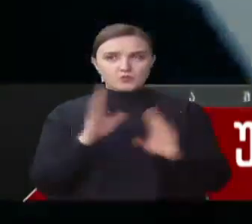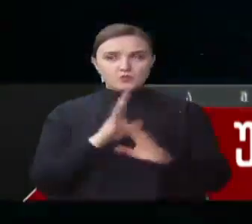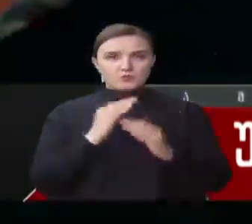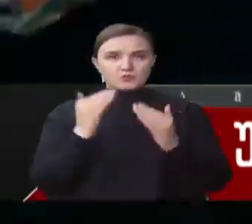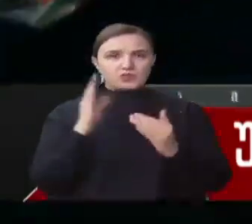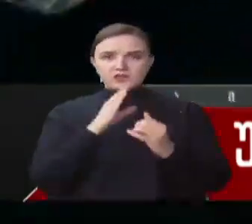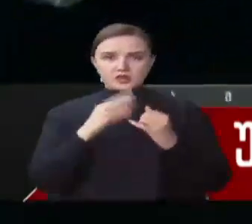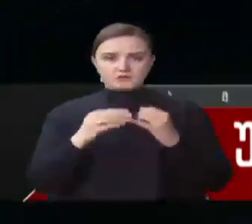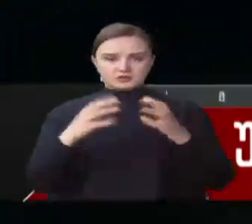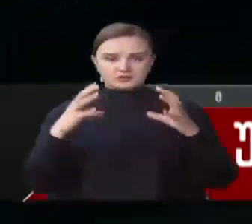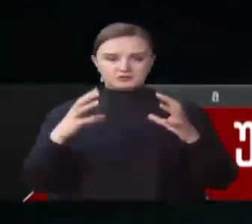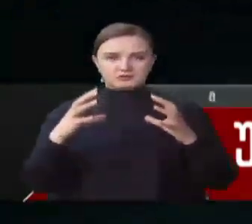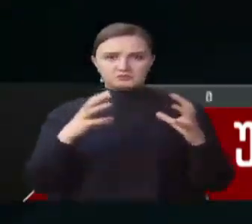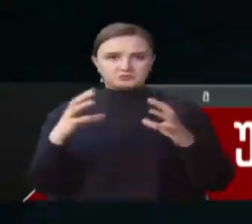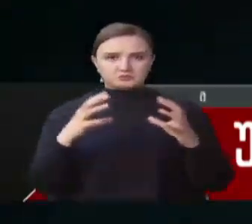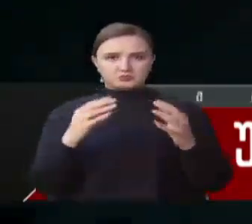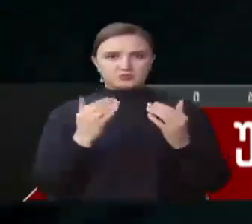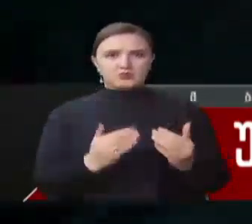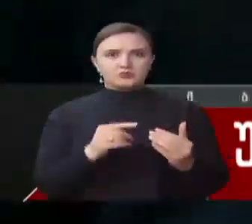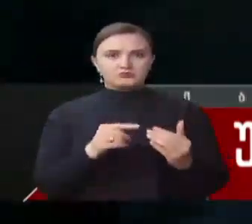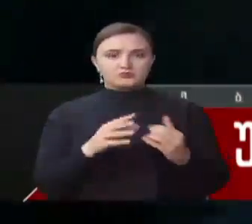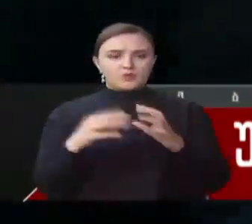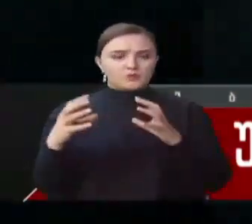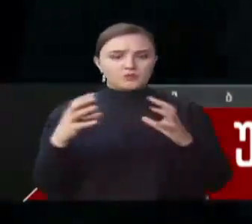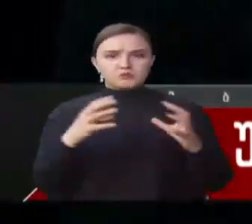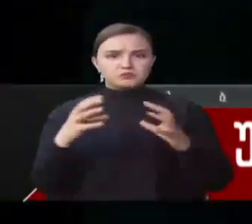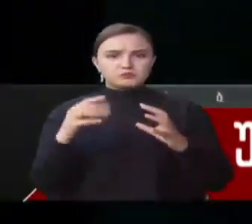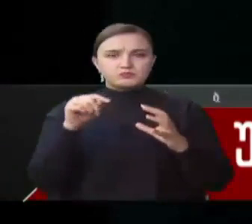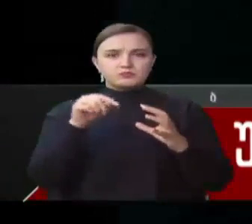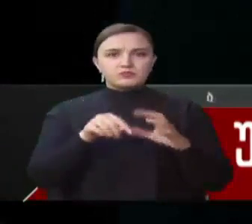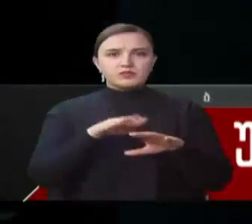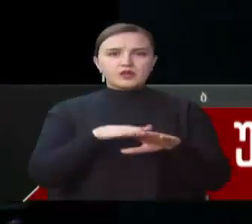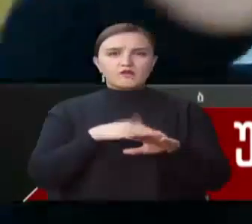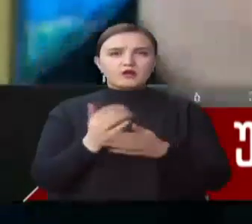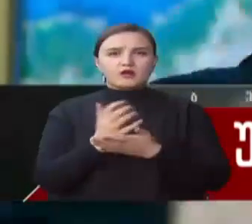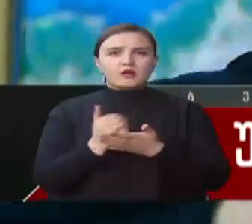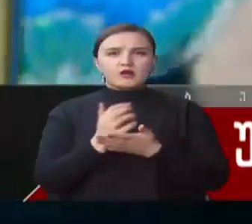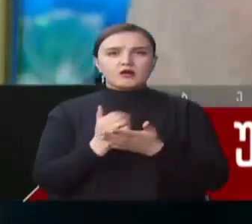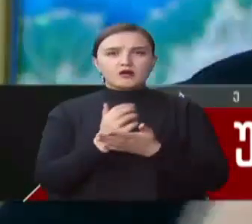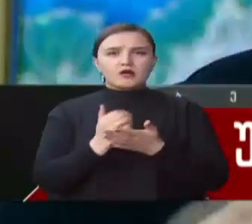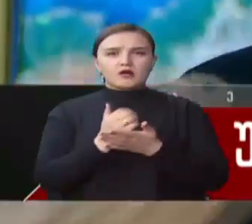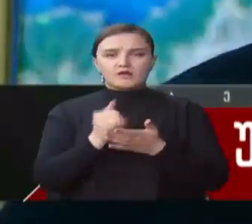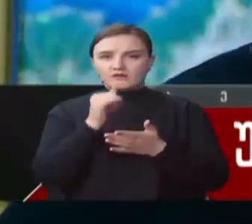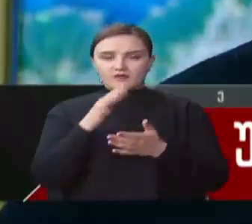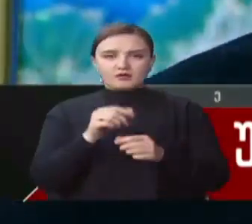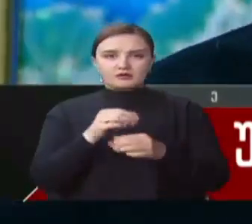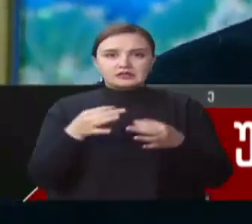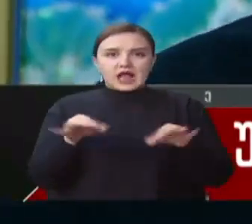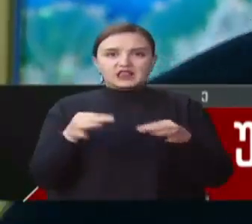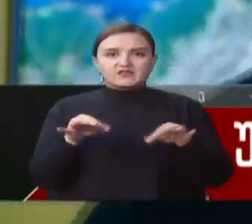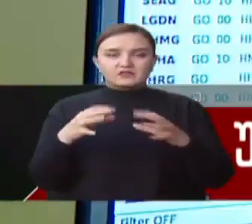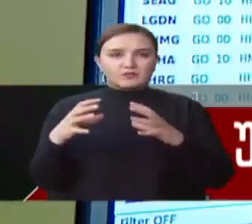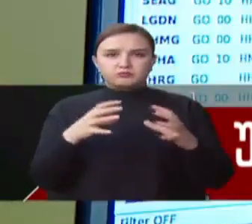دهدا میتیس زدا پیری سرخه با روملی استروسات کانپشی دیدیخ نیس کان مفلو باشی داغروولی انرژیس گانت ورت فخت با میسیس